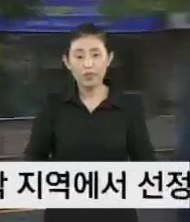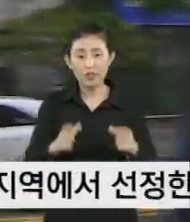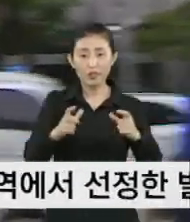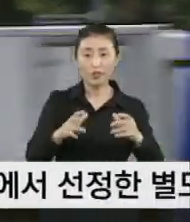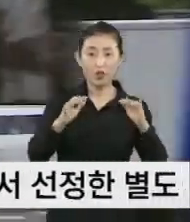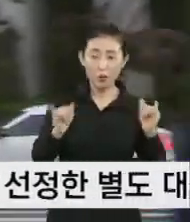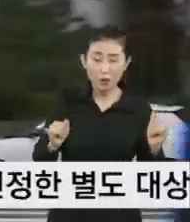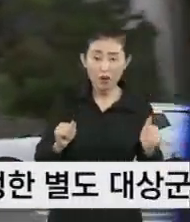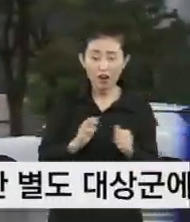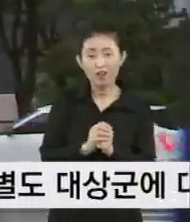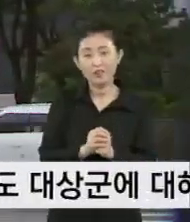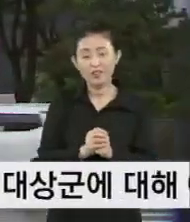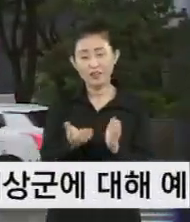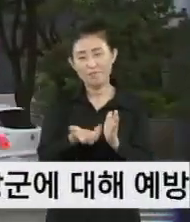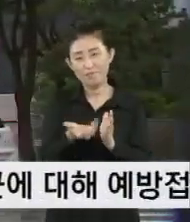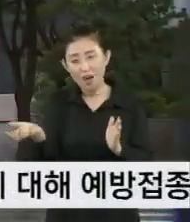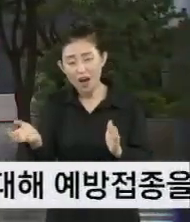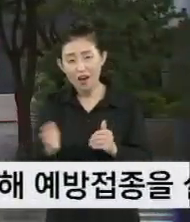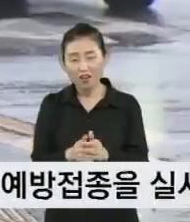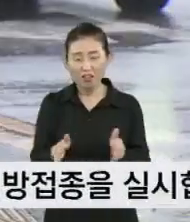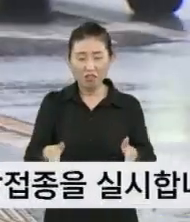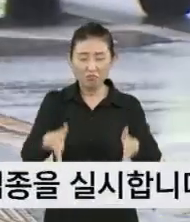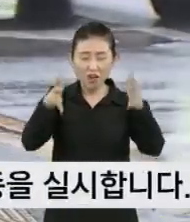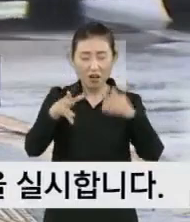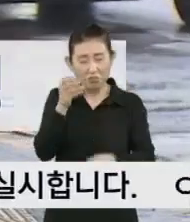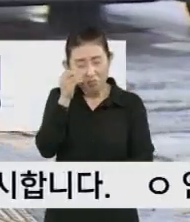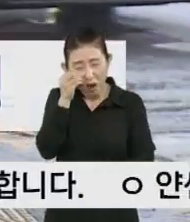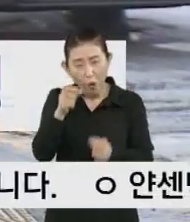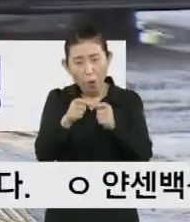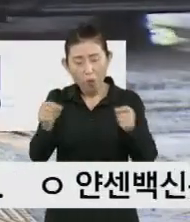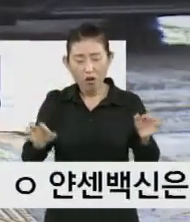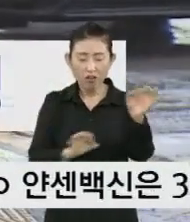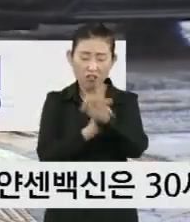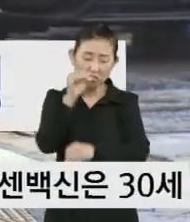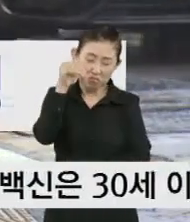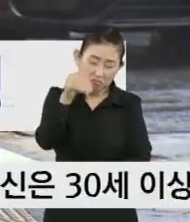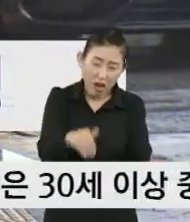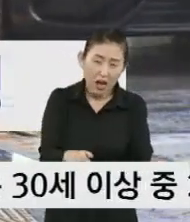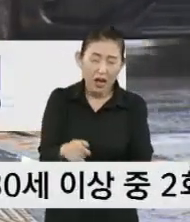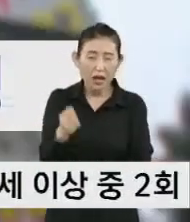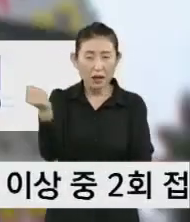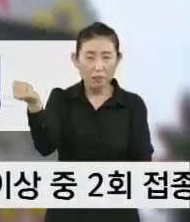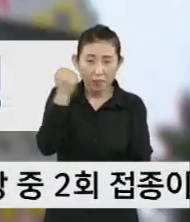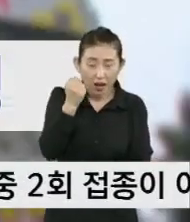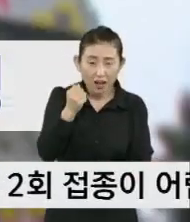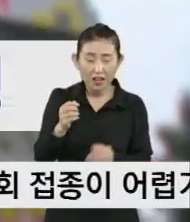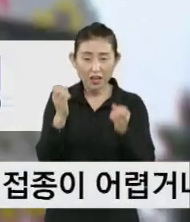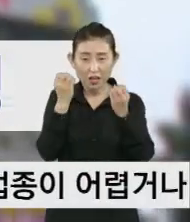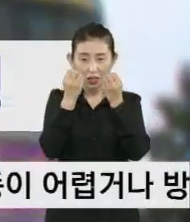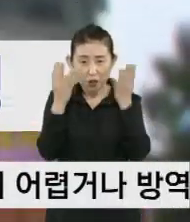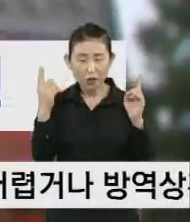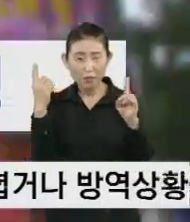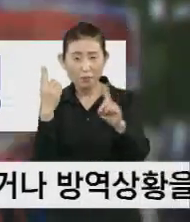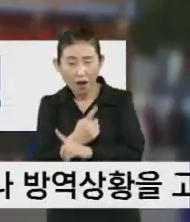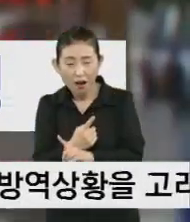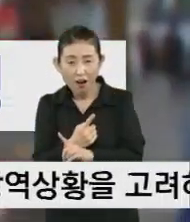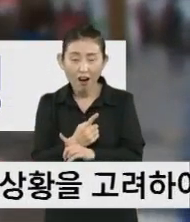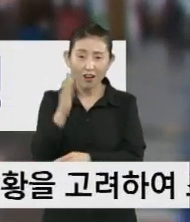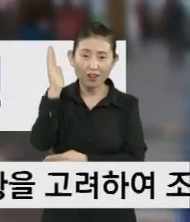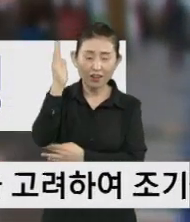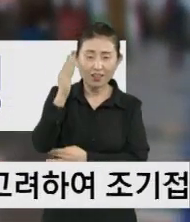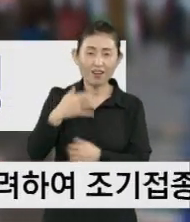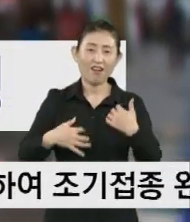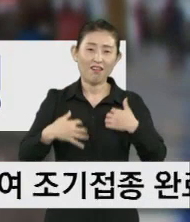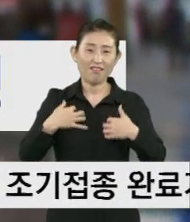주민들은 화상경마장 폐쇄 이후 장기간 방치돼 지역경제가 치명타를 입었는데 새로운 공간으로 채 찬 생 한다는 소식에